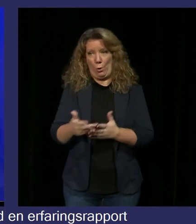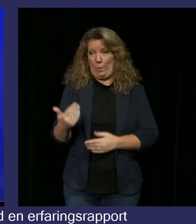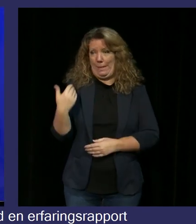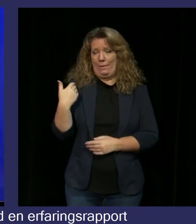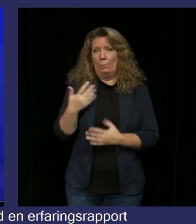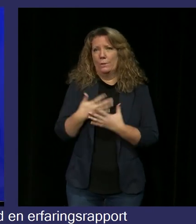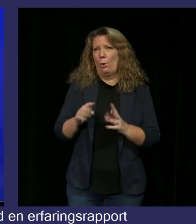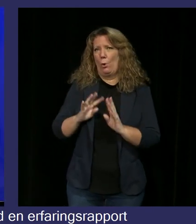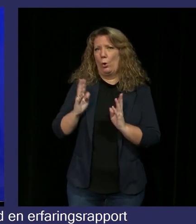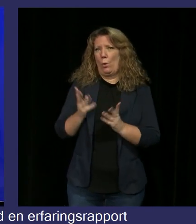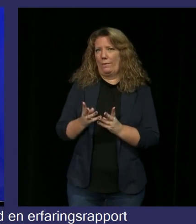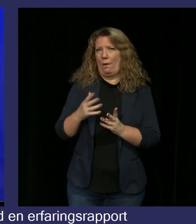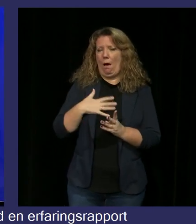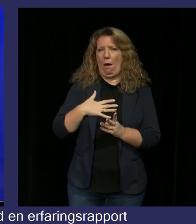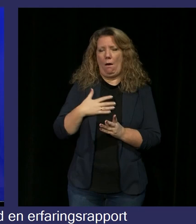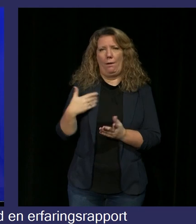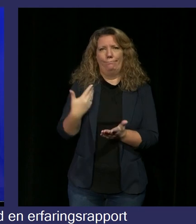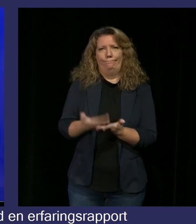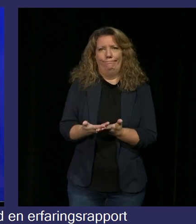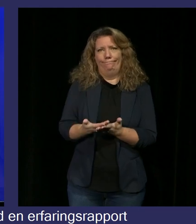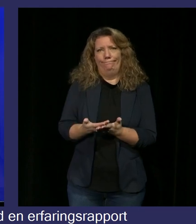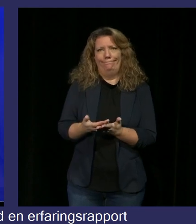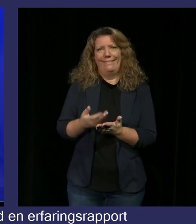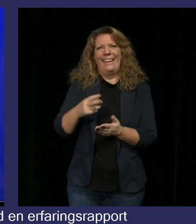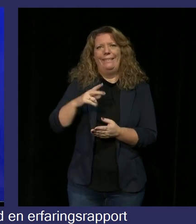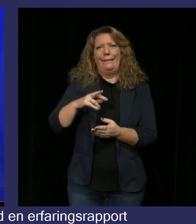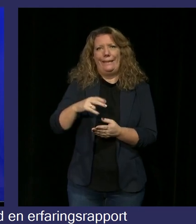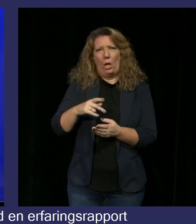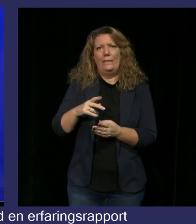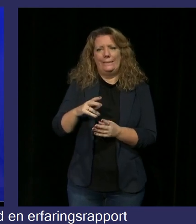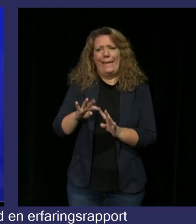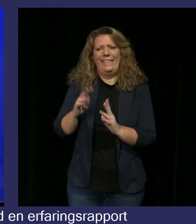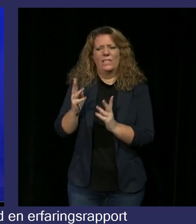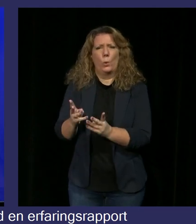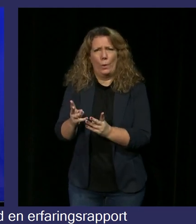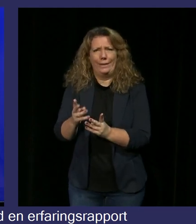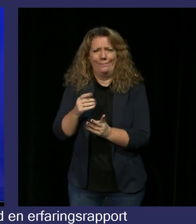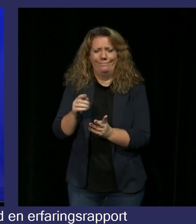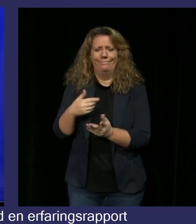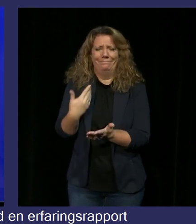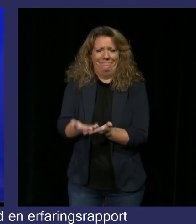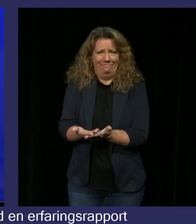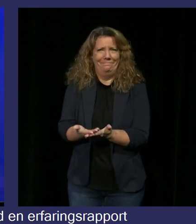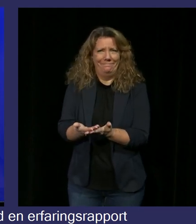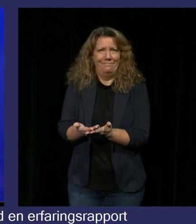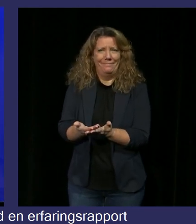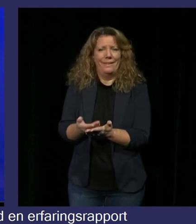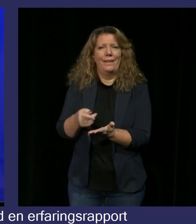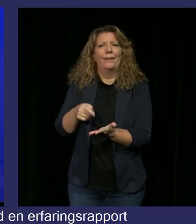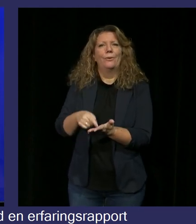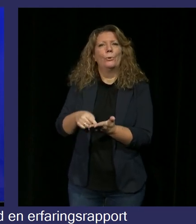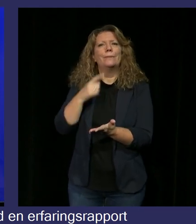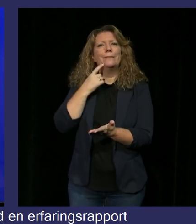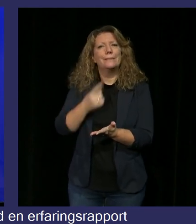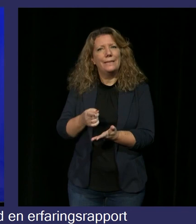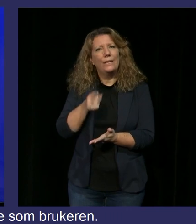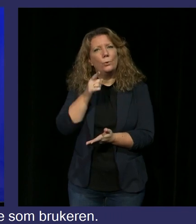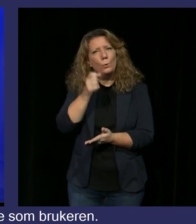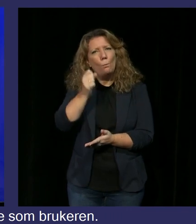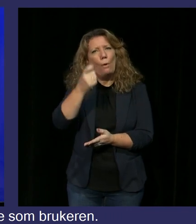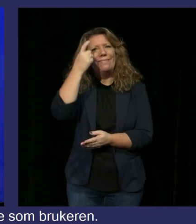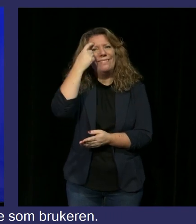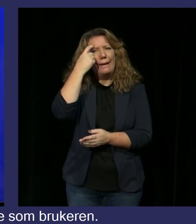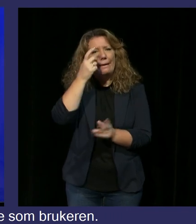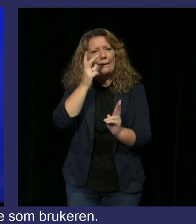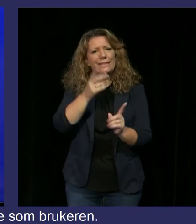en sånn erfaringsrapp, nei, digitaliseringsrådet faktisk, hvor de sier at du skal tenke som brukeren, ikke bare